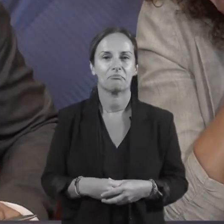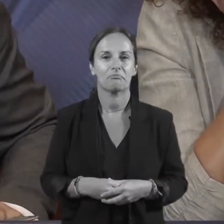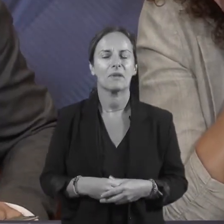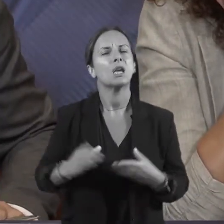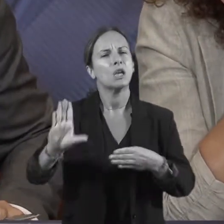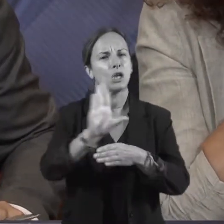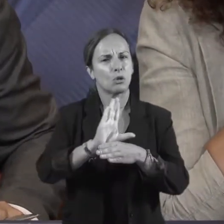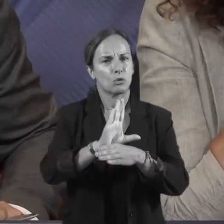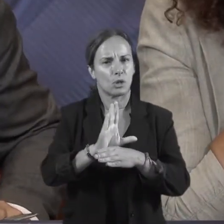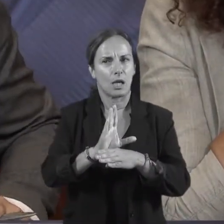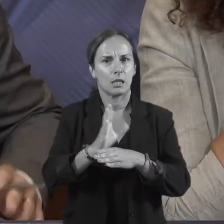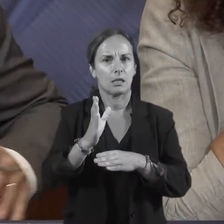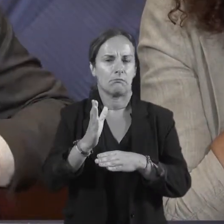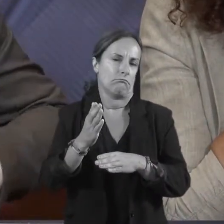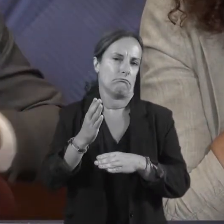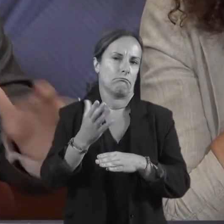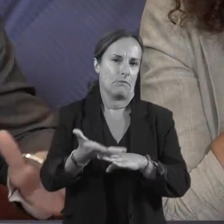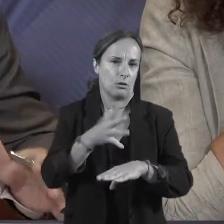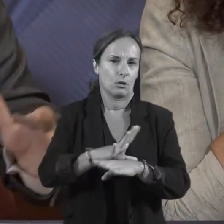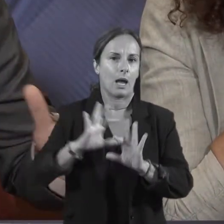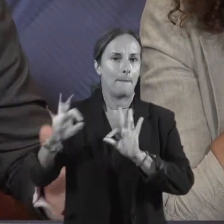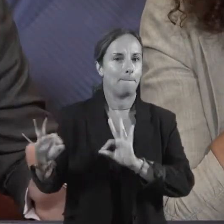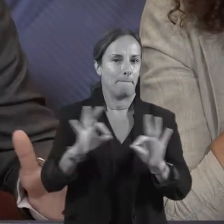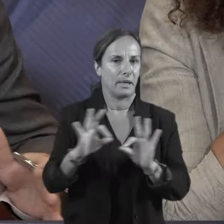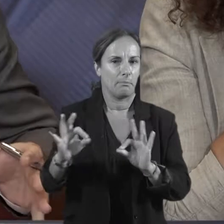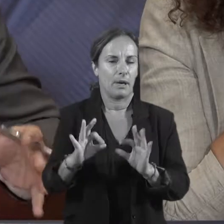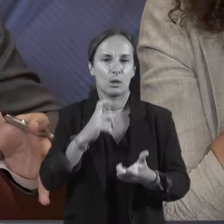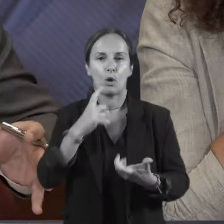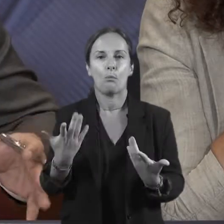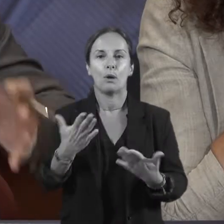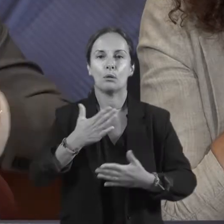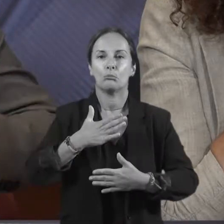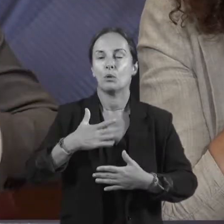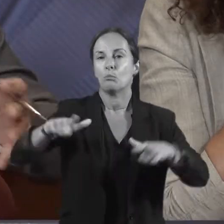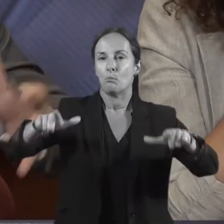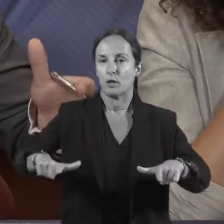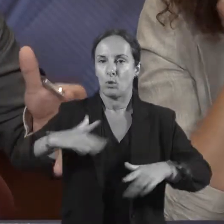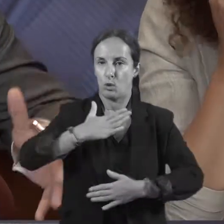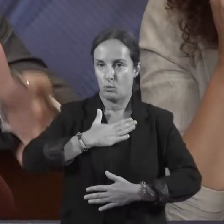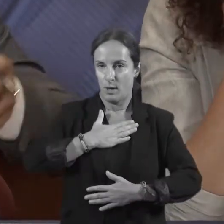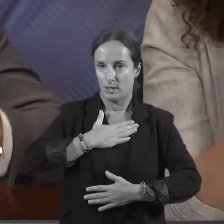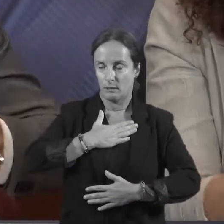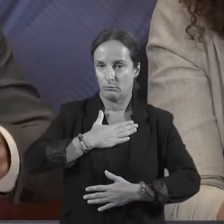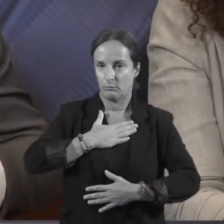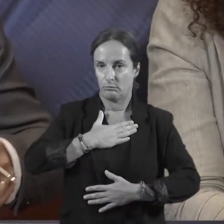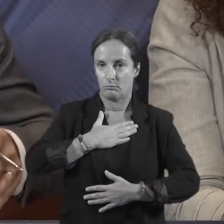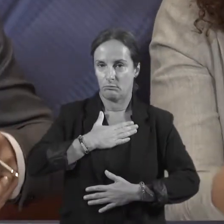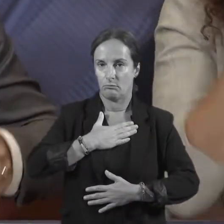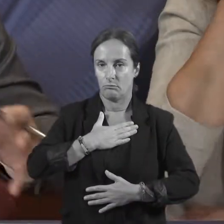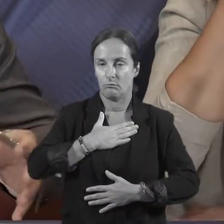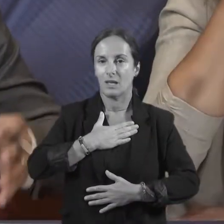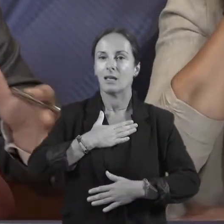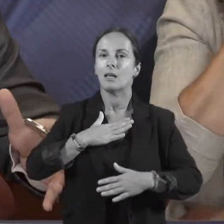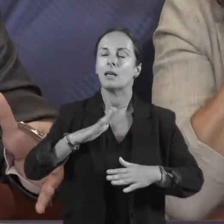projecte inicial que el Consell ja tenia previst, que en lloc de comptar amb un stand propi, i jo vàrem anunciar en el seu moment, treballar amb un